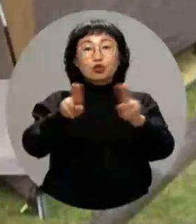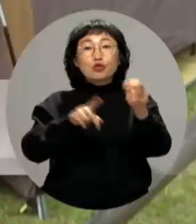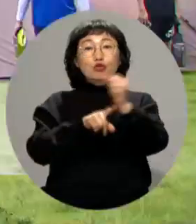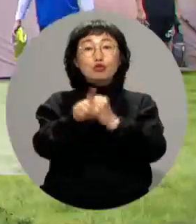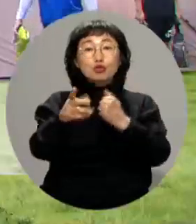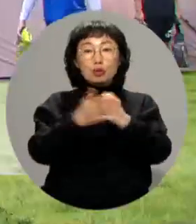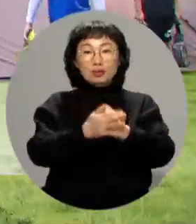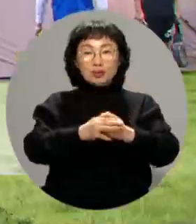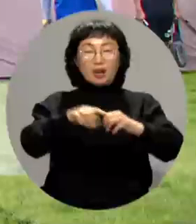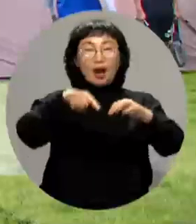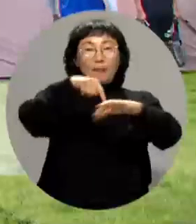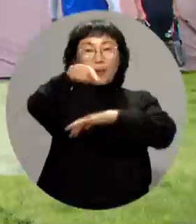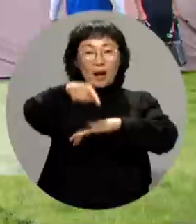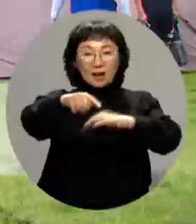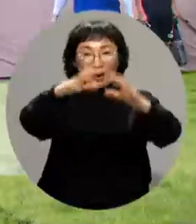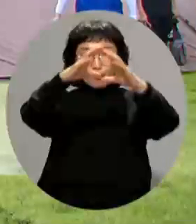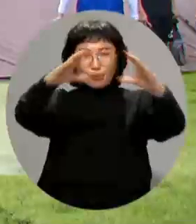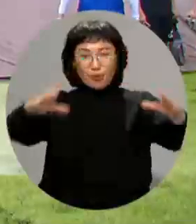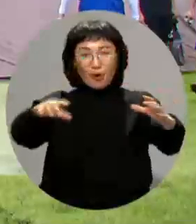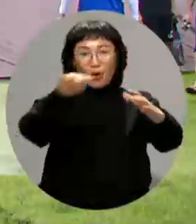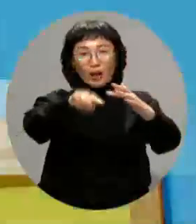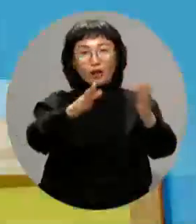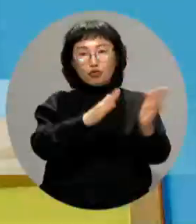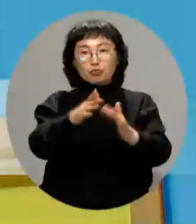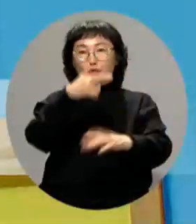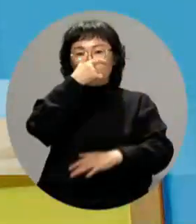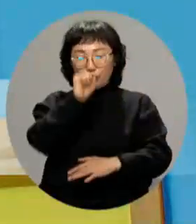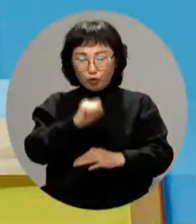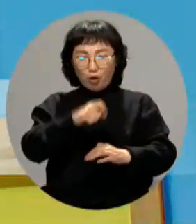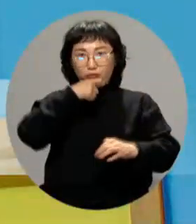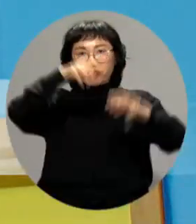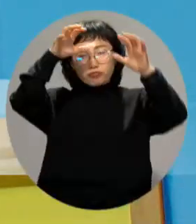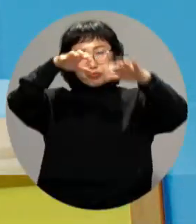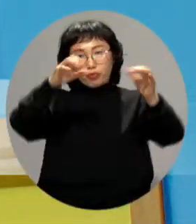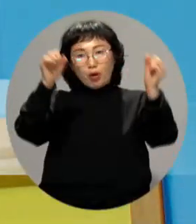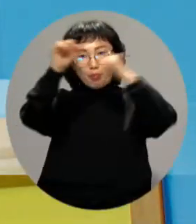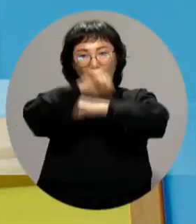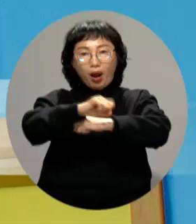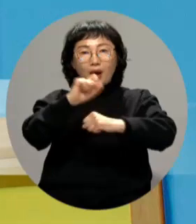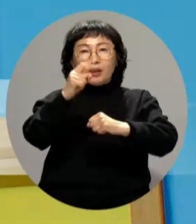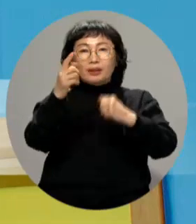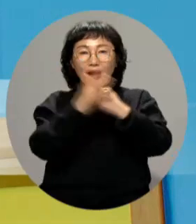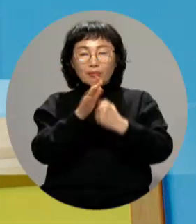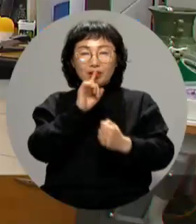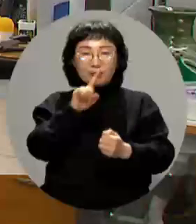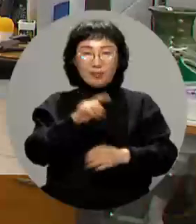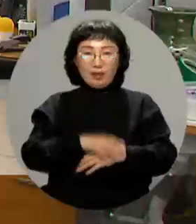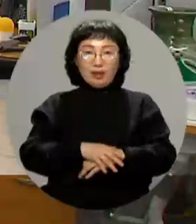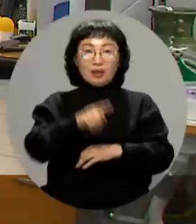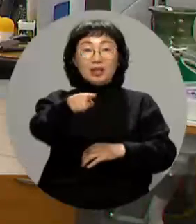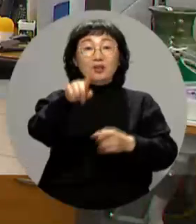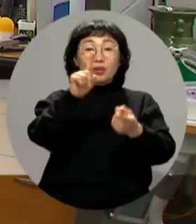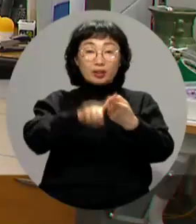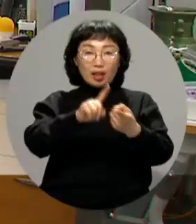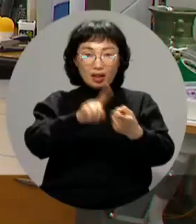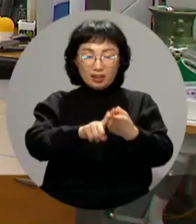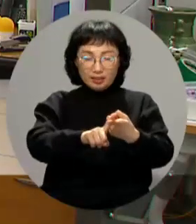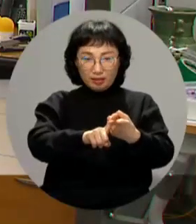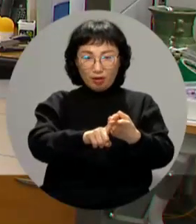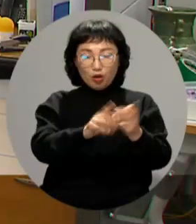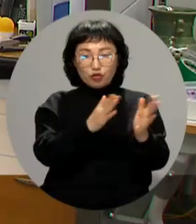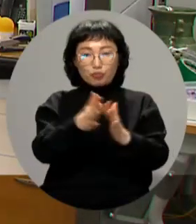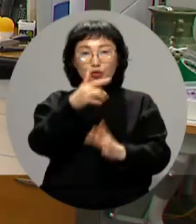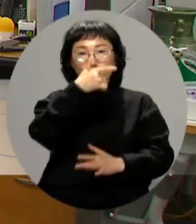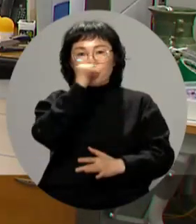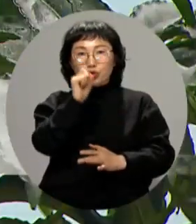사유가 야영장 내부 기반시설 준비 부족과 폭우로 인한 침수 때문이었다고 밝혔습니다 이의원은 각이 같은